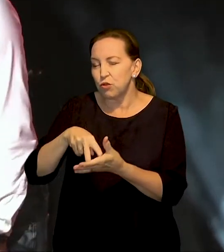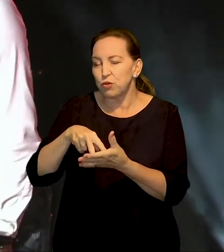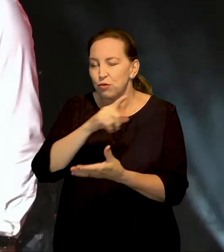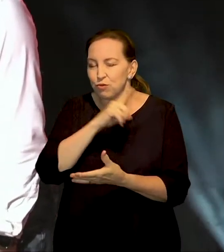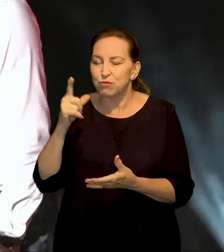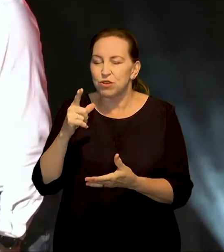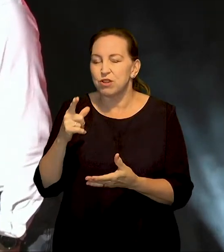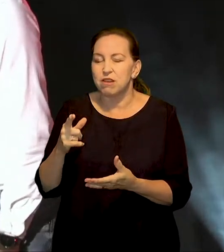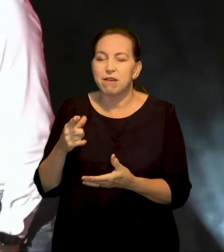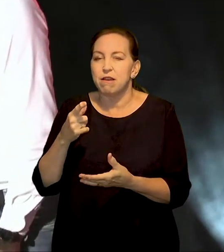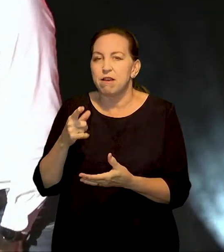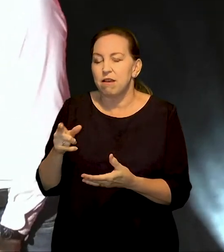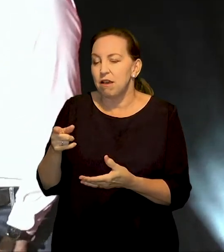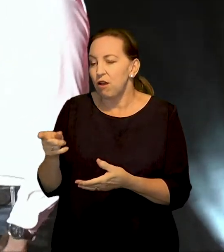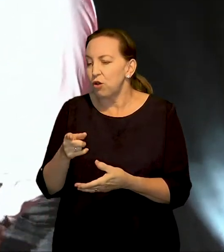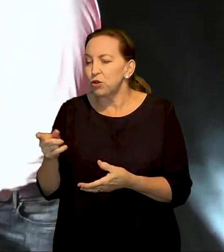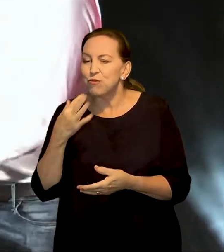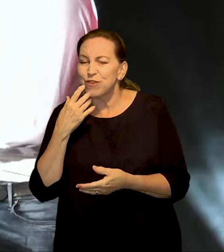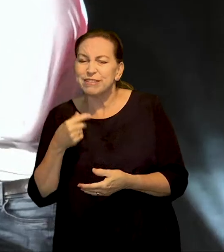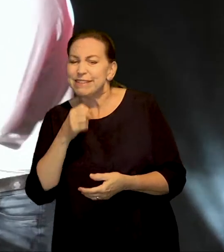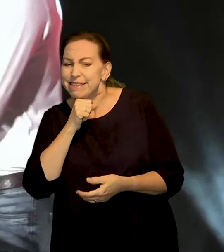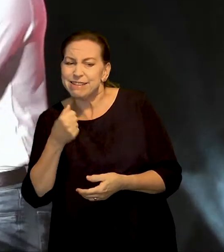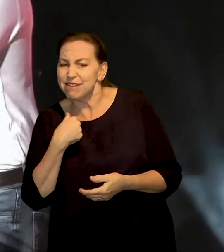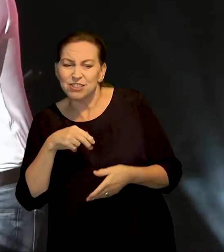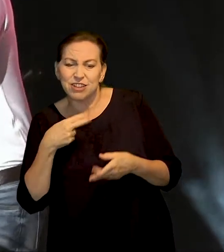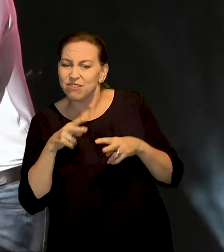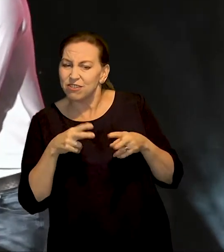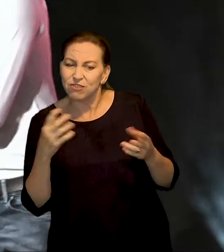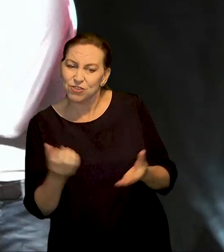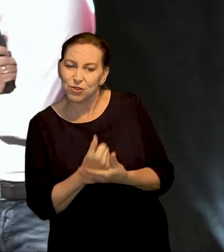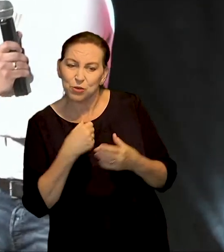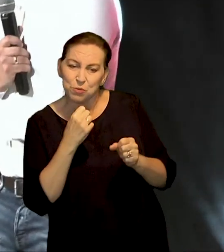Zależy. Zależy.